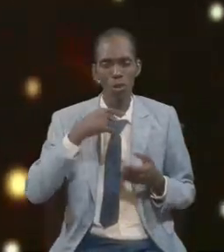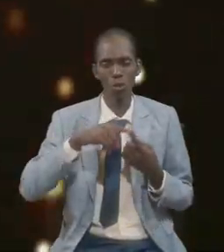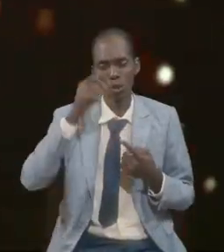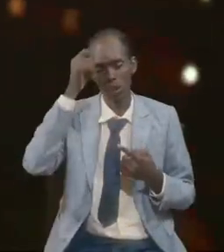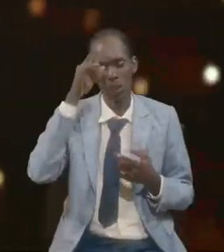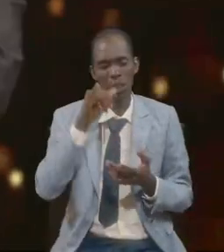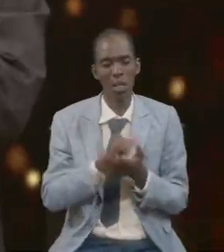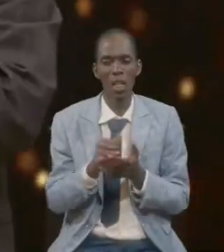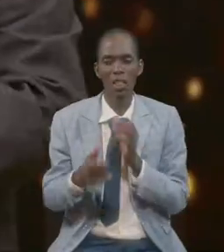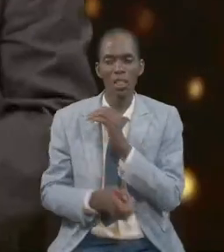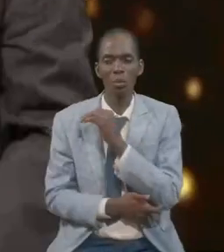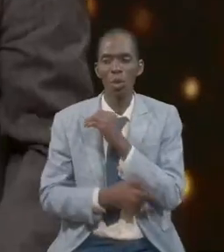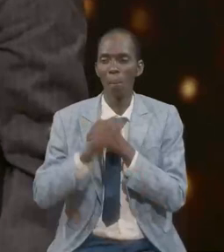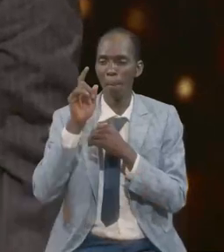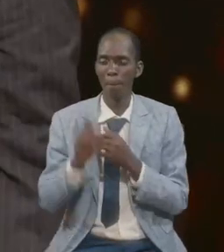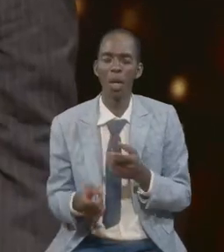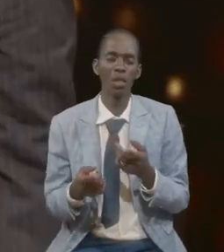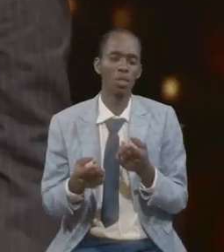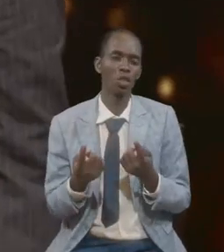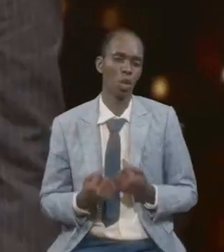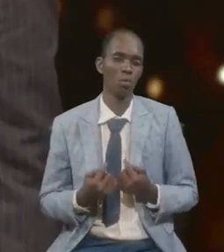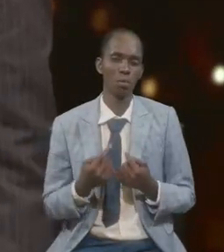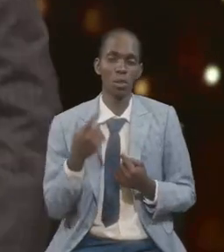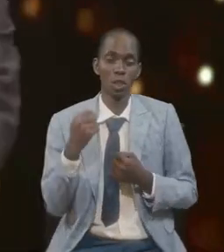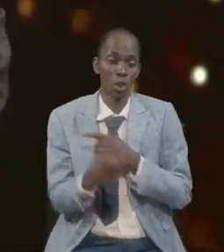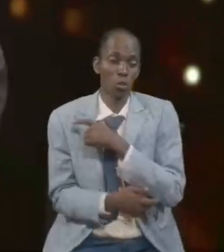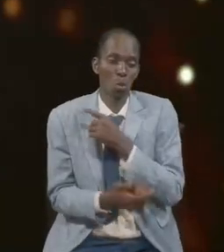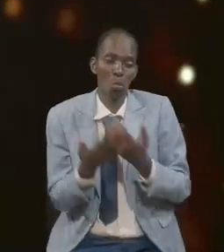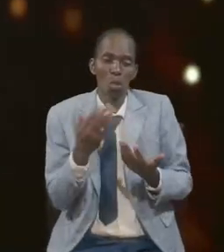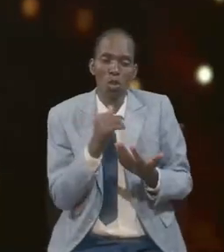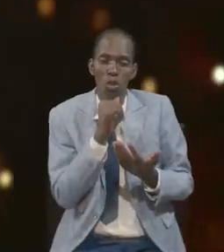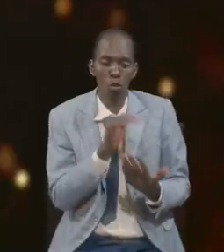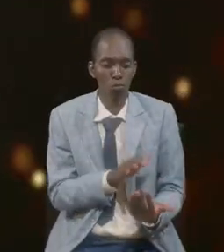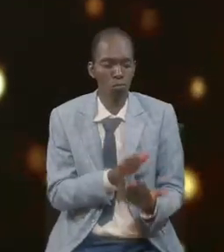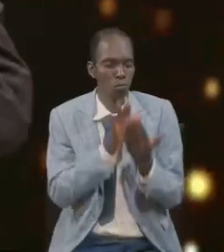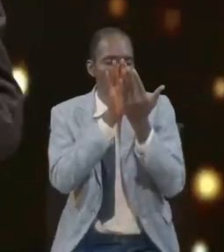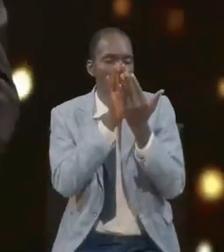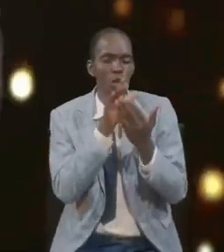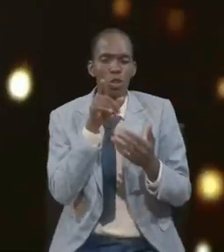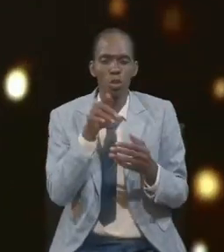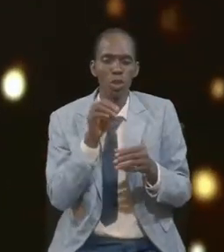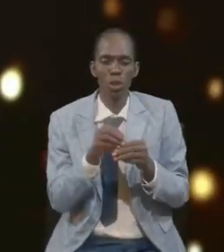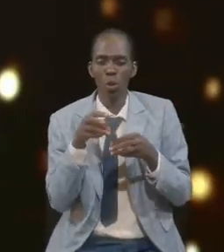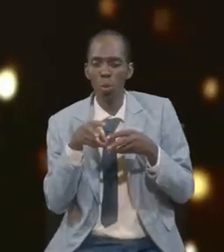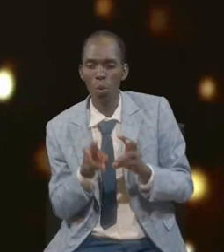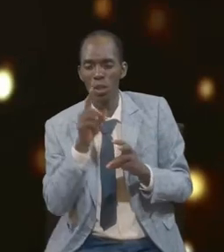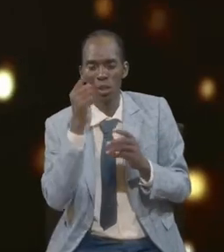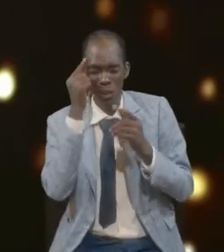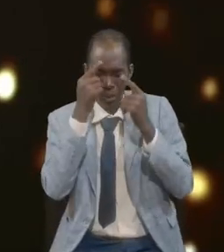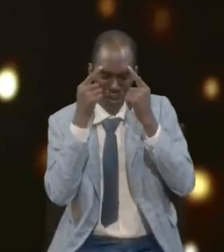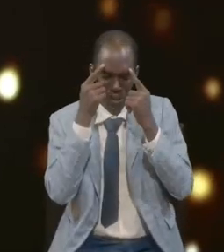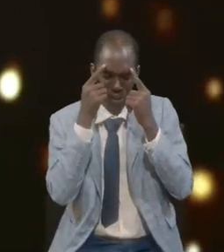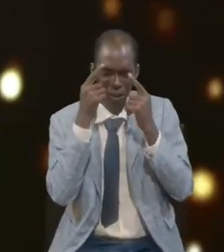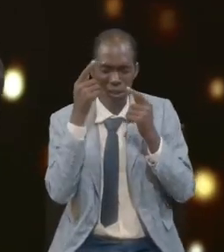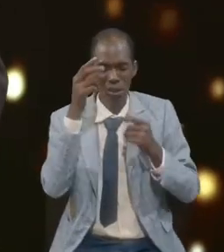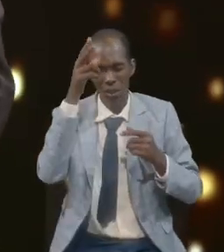venir. Ce peut ne pas venir à la direction qu'on pense. Et si vous regardez une direction, Satan,